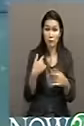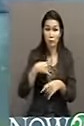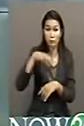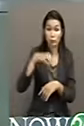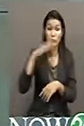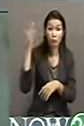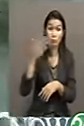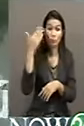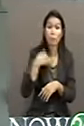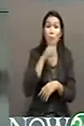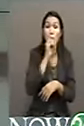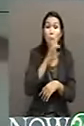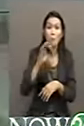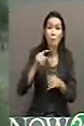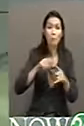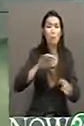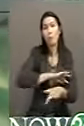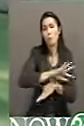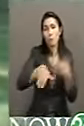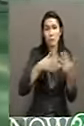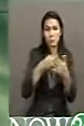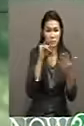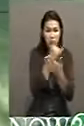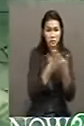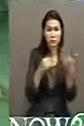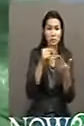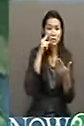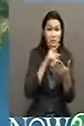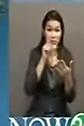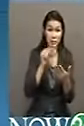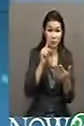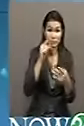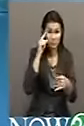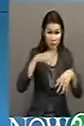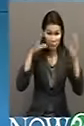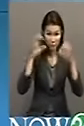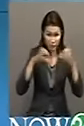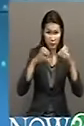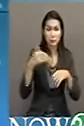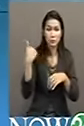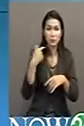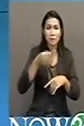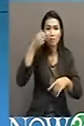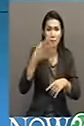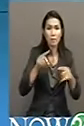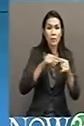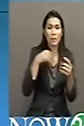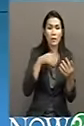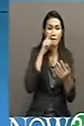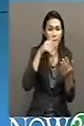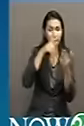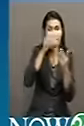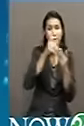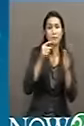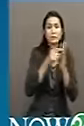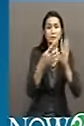มอุตุนิยมวิทยายังได้แจ้งเตือนทั้งหมด21จังหวัดที่จะมีฝนตกหนักถึงหนักมากนะครับส่วนใหญ่จะอยู่ในพื้นที่ของภาคเหนือ